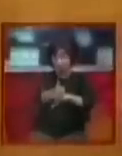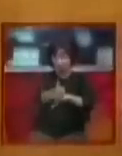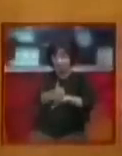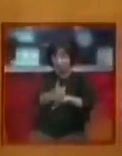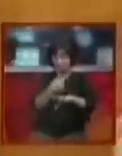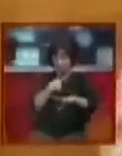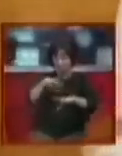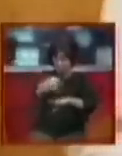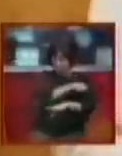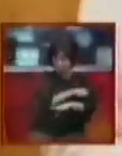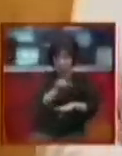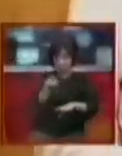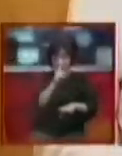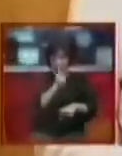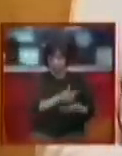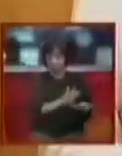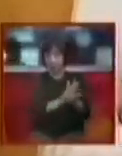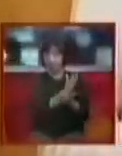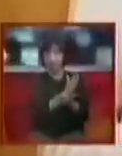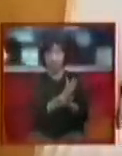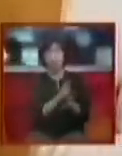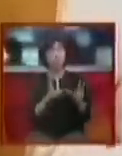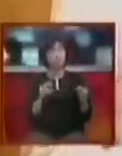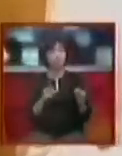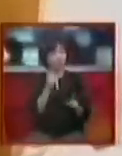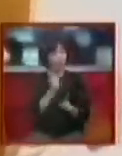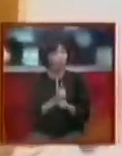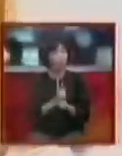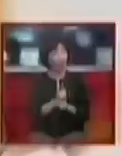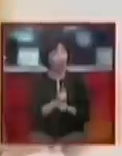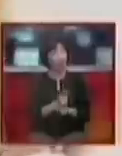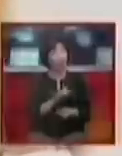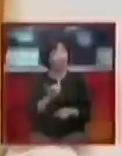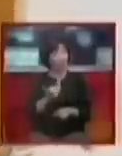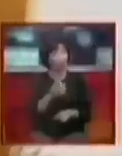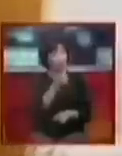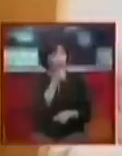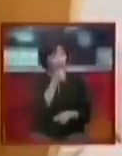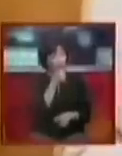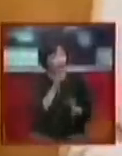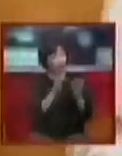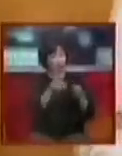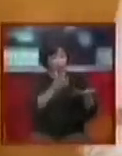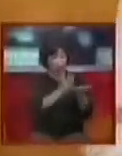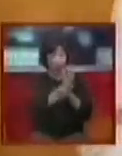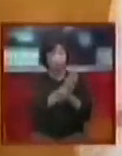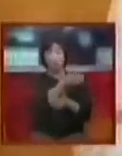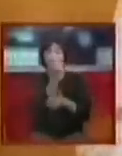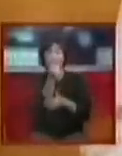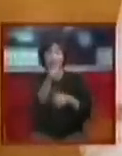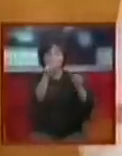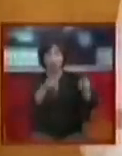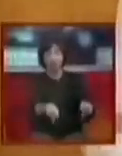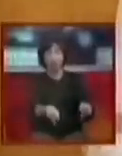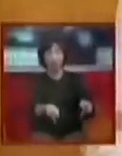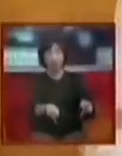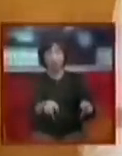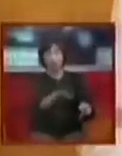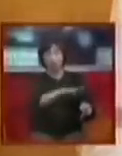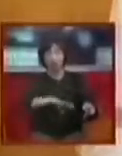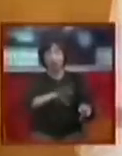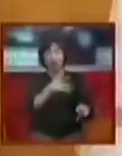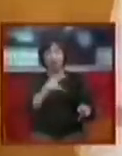ay sa kanya na, papayag ba kayo? Di naman po yata tamang ipimigay na lang natin sa iba ang sadyang atin